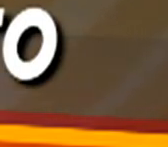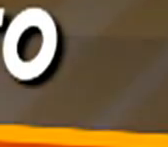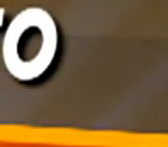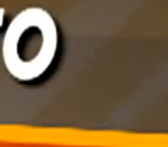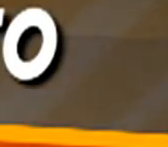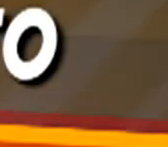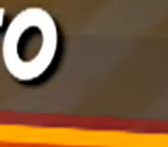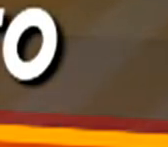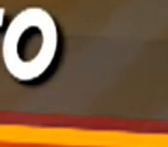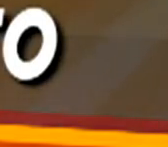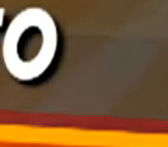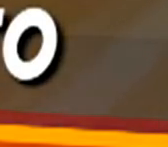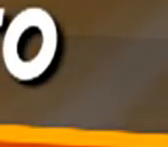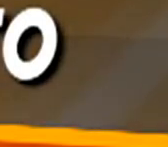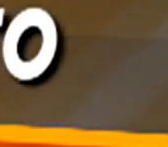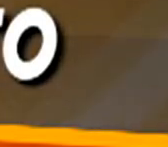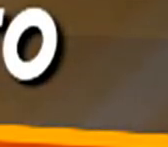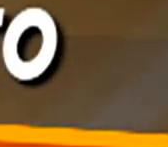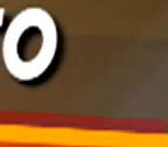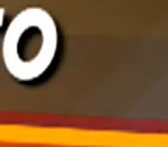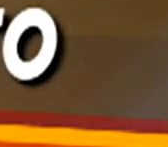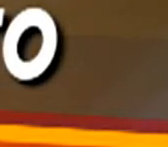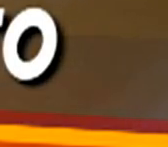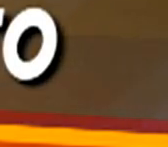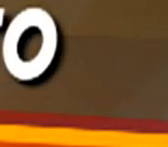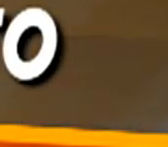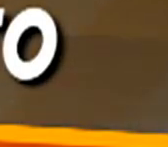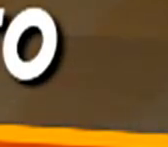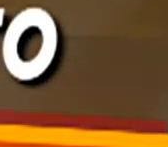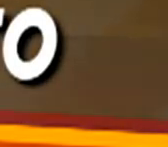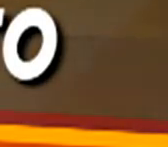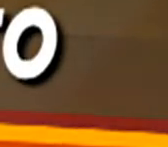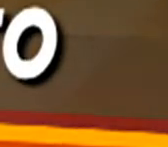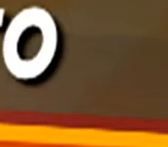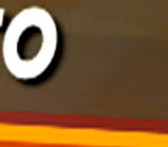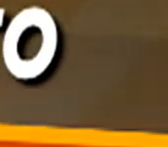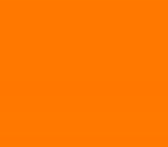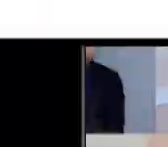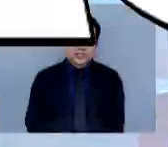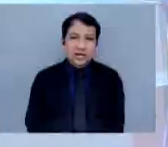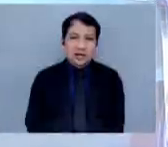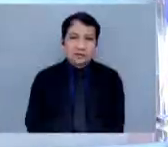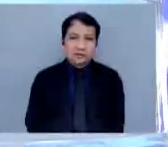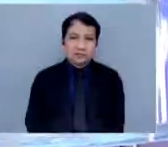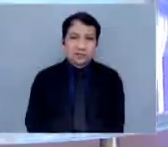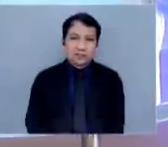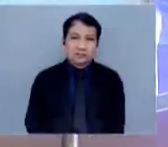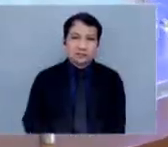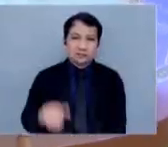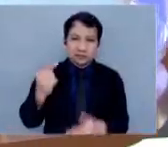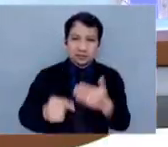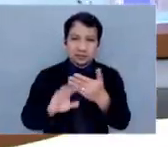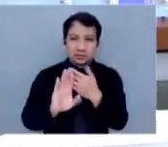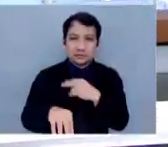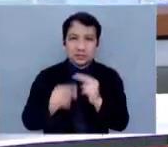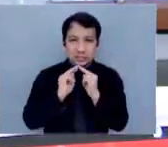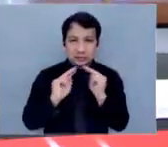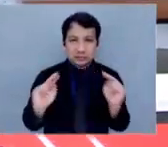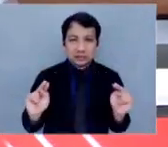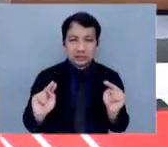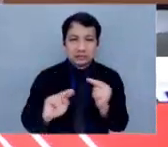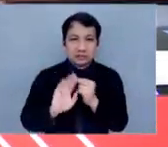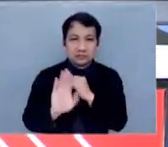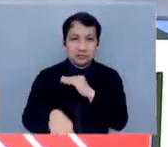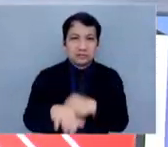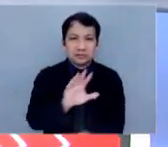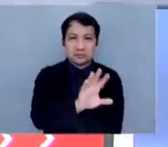nagbudots challenge sa sementeryo, ginawang props ang mga buto ng tao. Marami pa kayong mga balitang dapat malaman